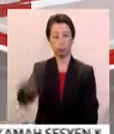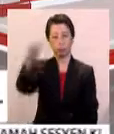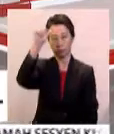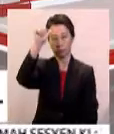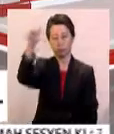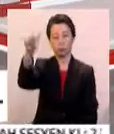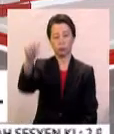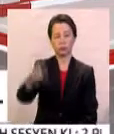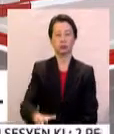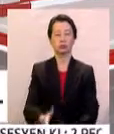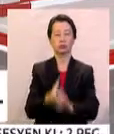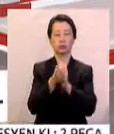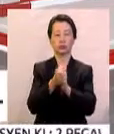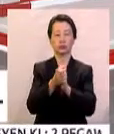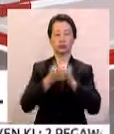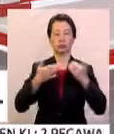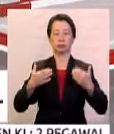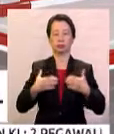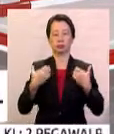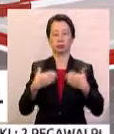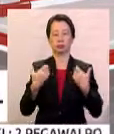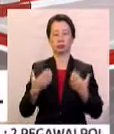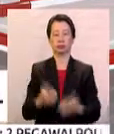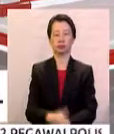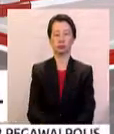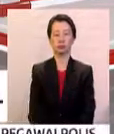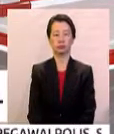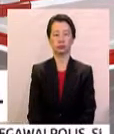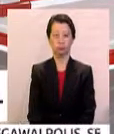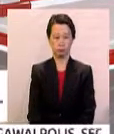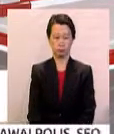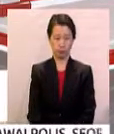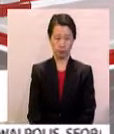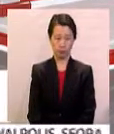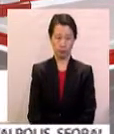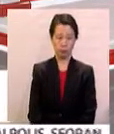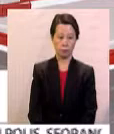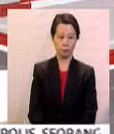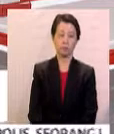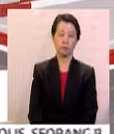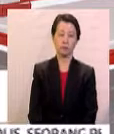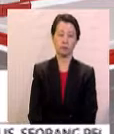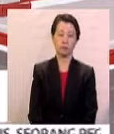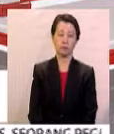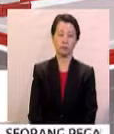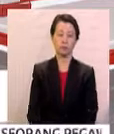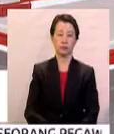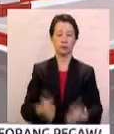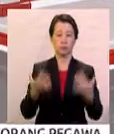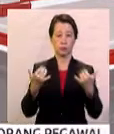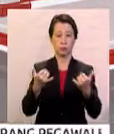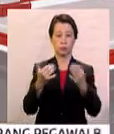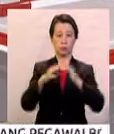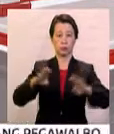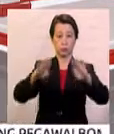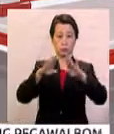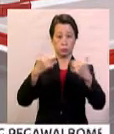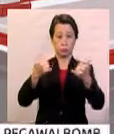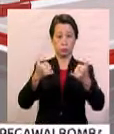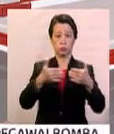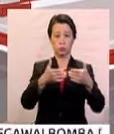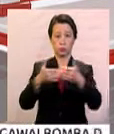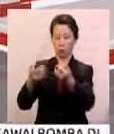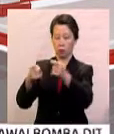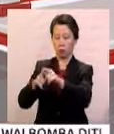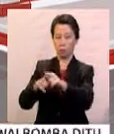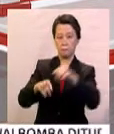Assalamualaikum dan salam sejahtera Anda bersama saya Wal luukman Mohamad fisol dan saya farhatulti Osman Baiklah kami mulakan dengan berita ini susulan